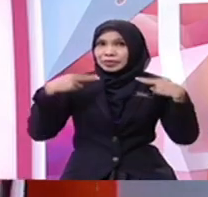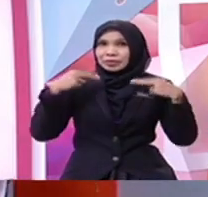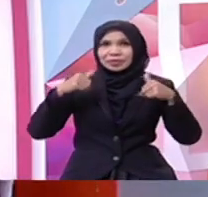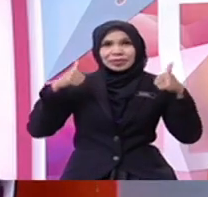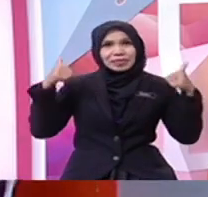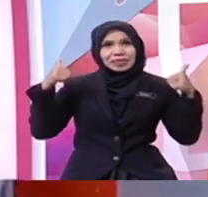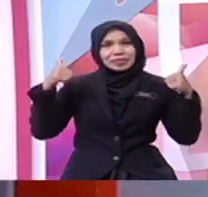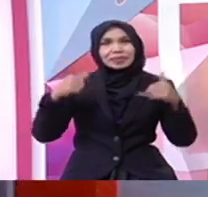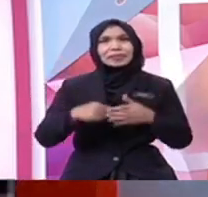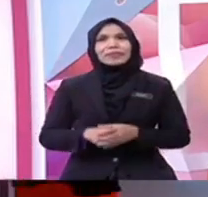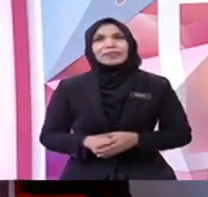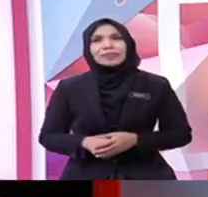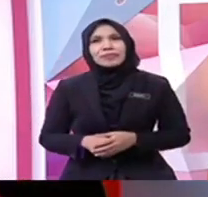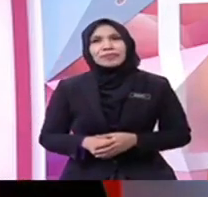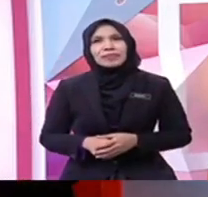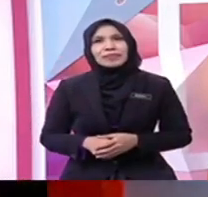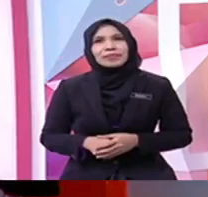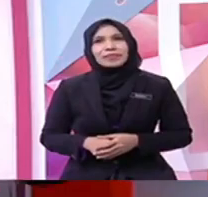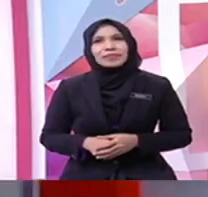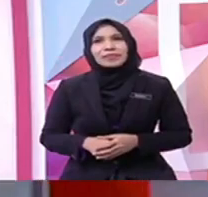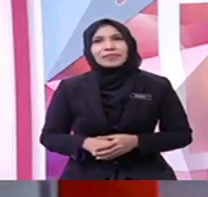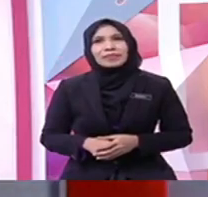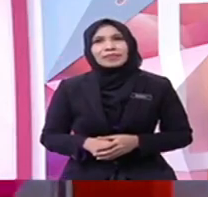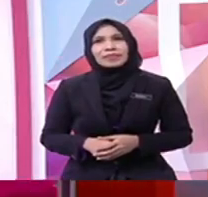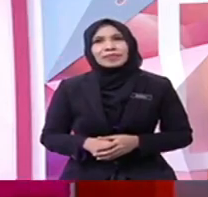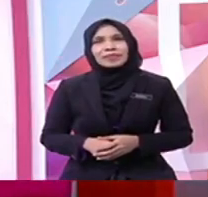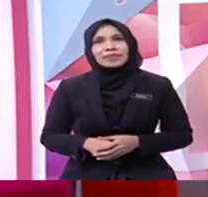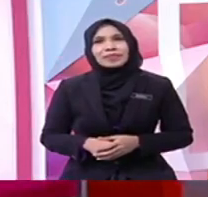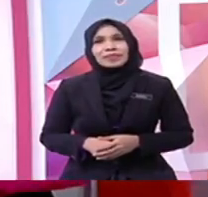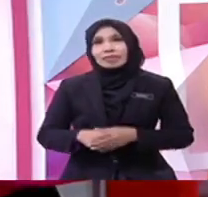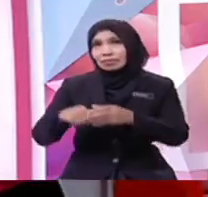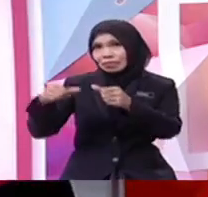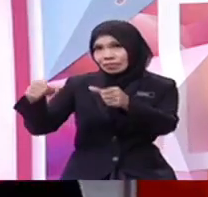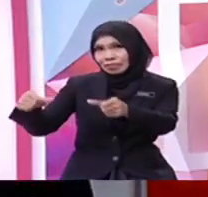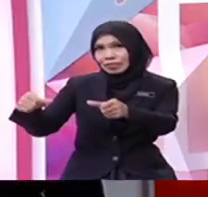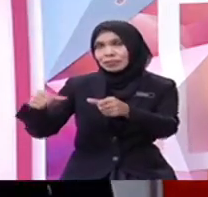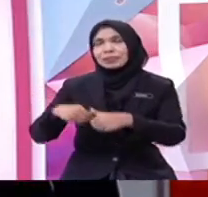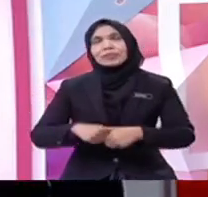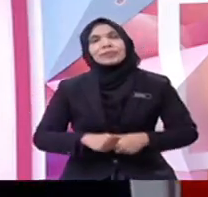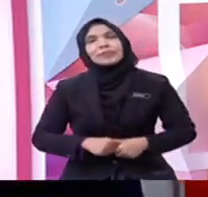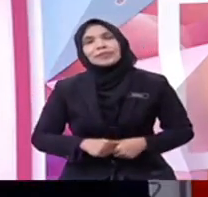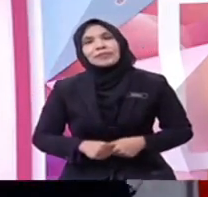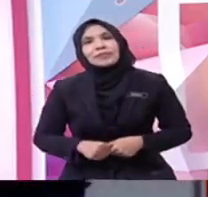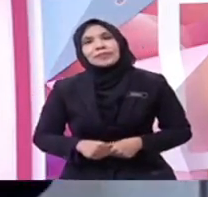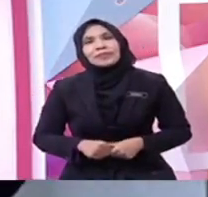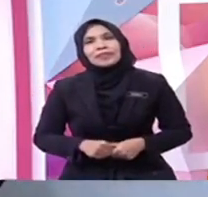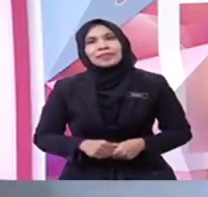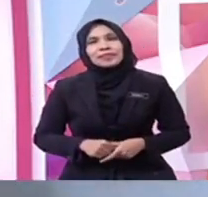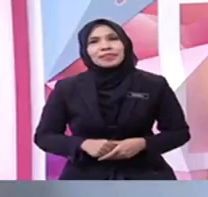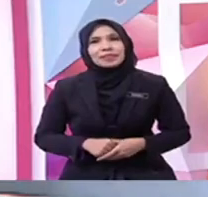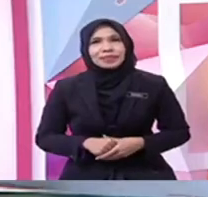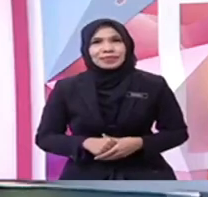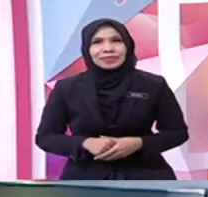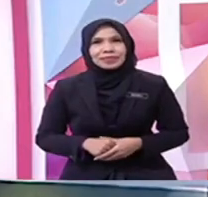jadi Sudah semestinya sini ah this di bagian gaya hidup sehat tanpa